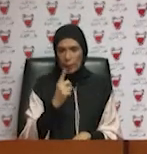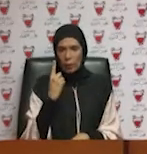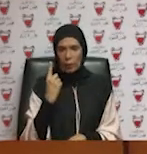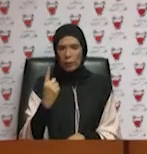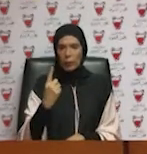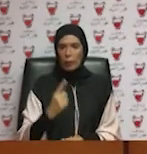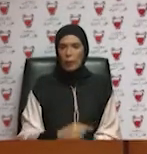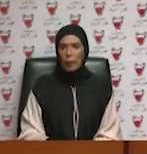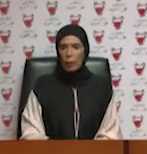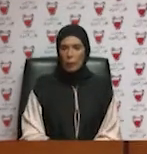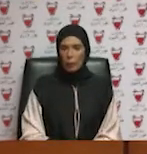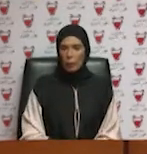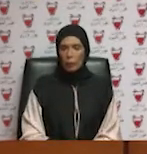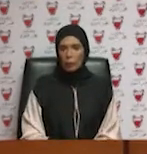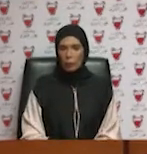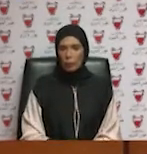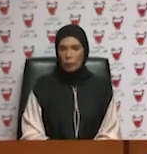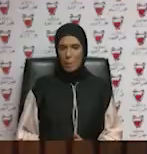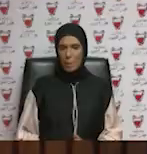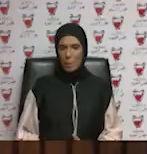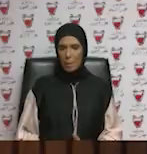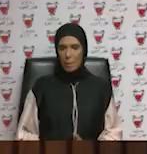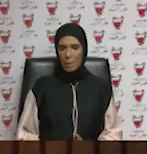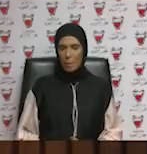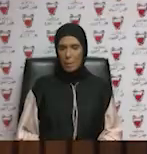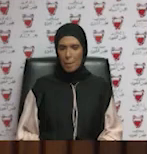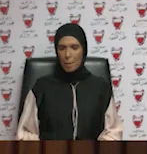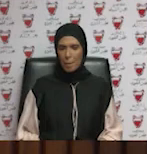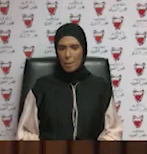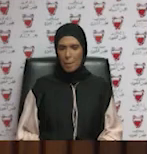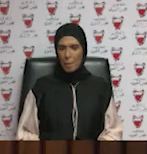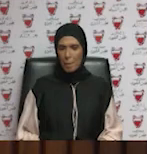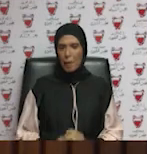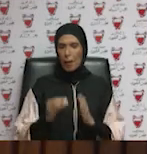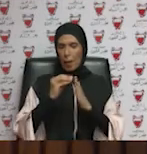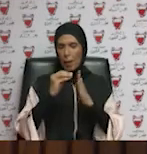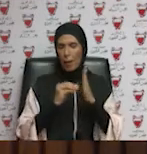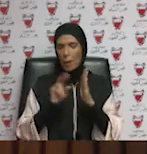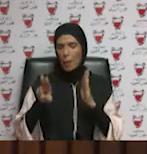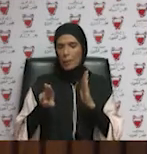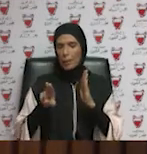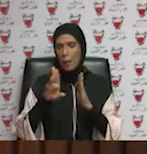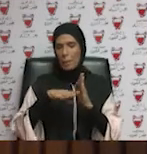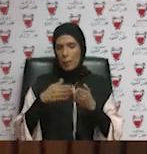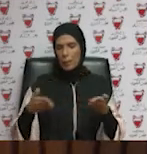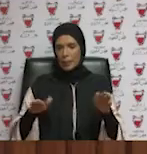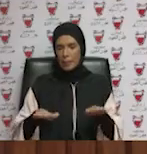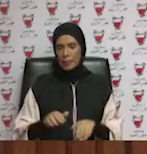الأخ ياسر تفضل. شكرا معالي الرئيس. أطلب تثبيت تقرير في مضبطة الجلسة.